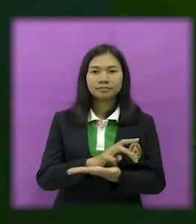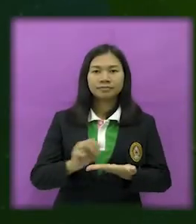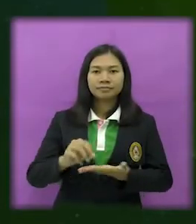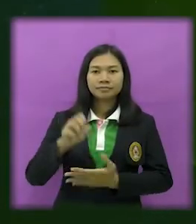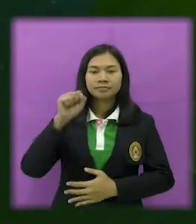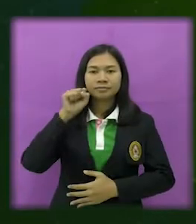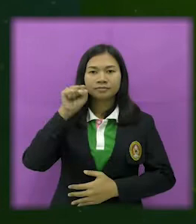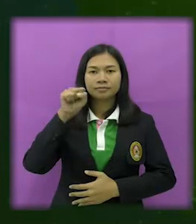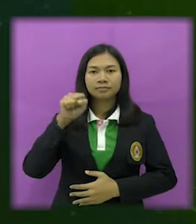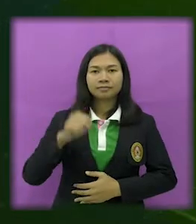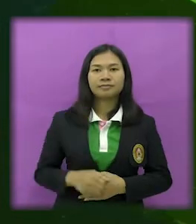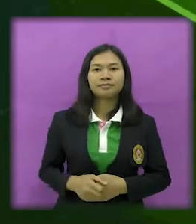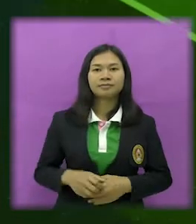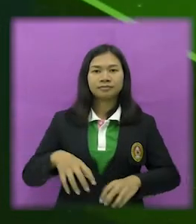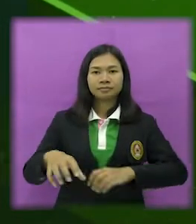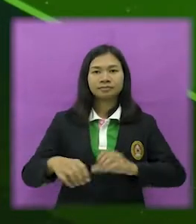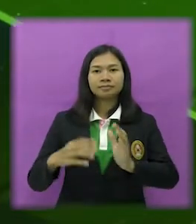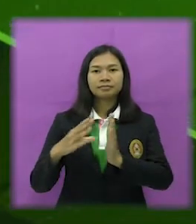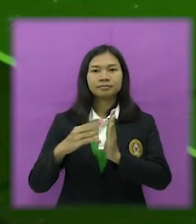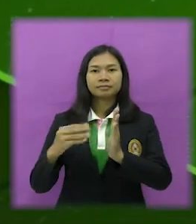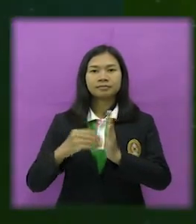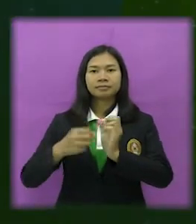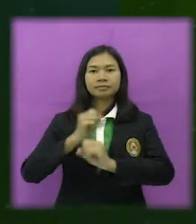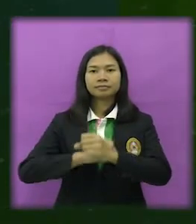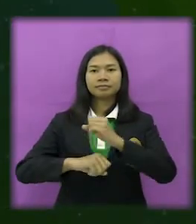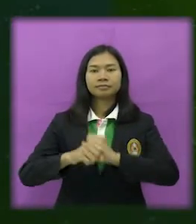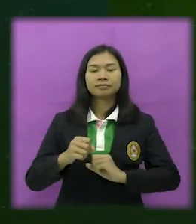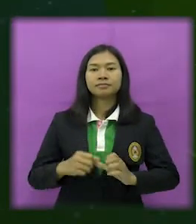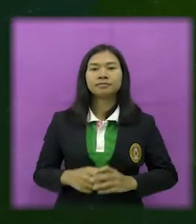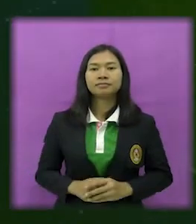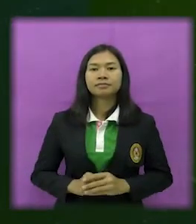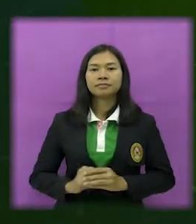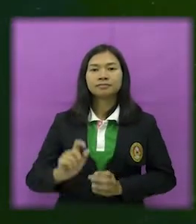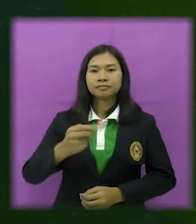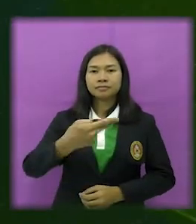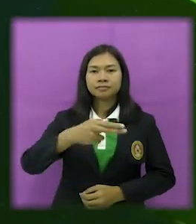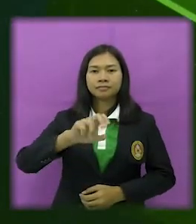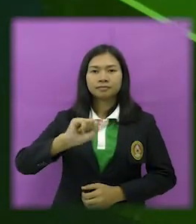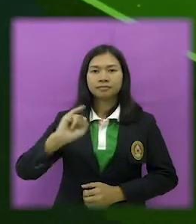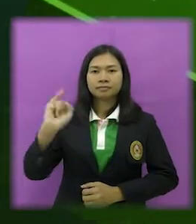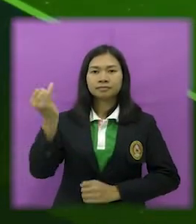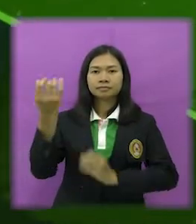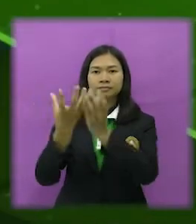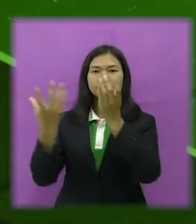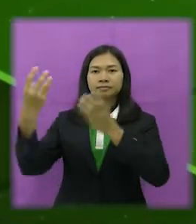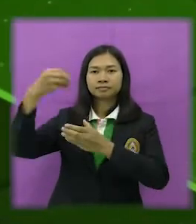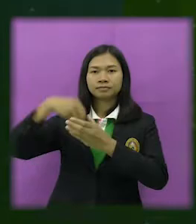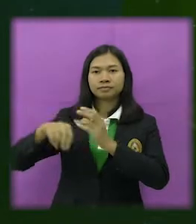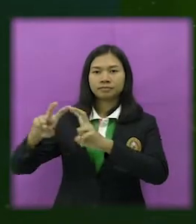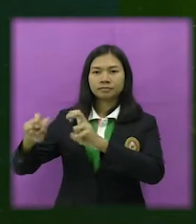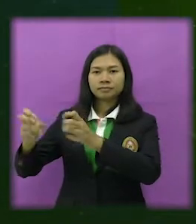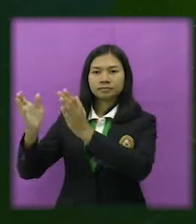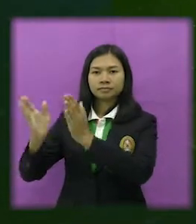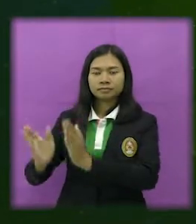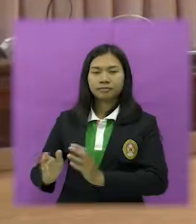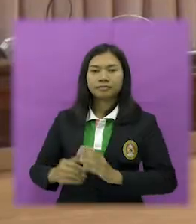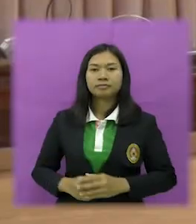มหาวิทยาลัยราชภัฏสกลนครจัดการอบรมเชิงปฏิบัติการหลักสูตรจริยธรรมการวิจัยใน